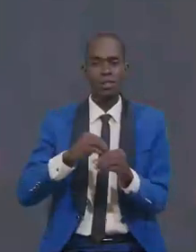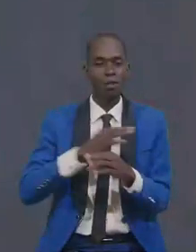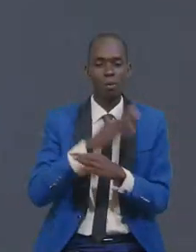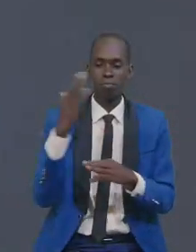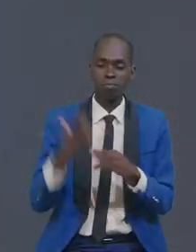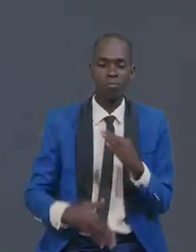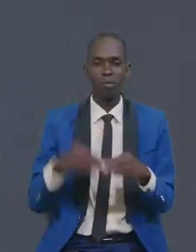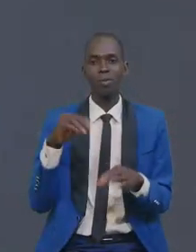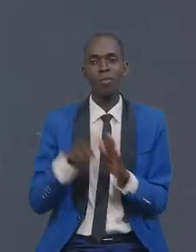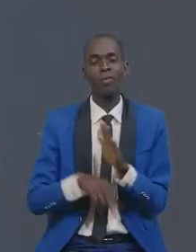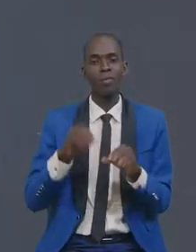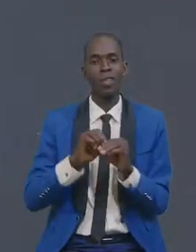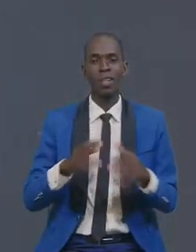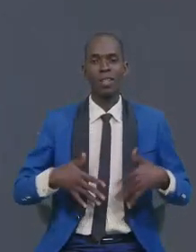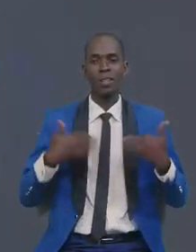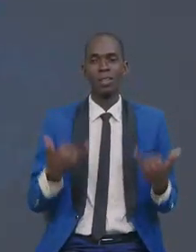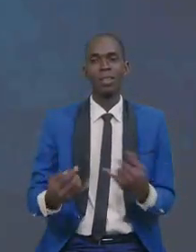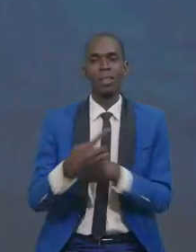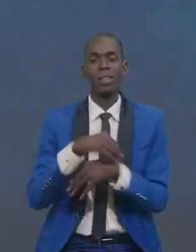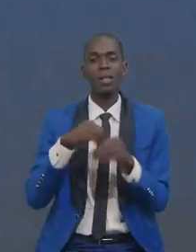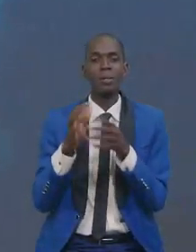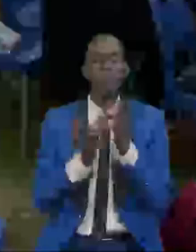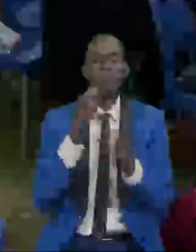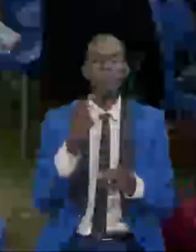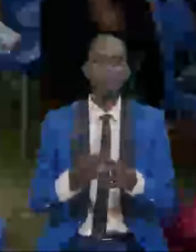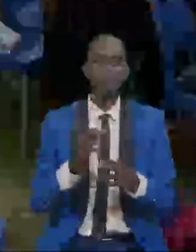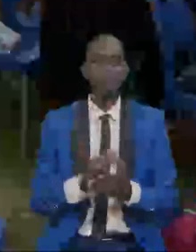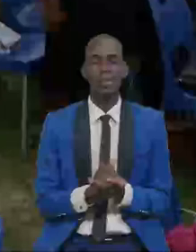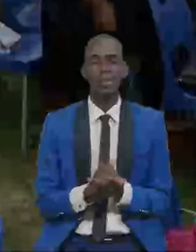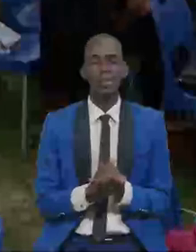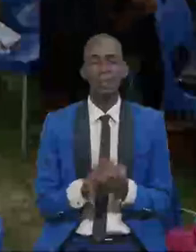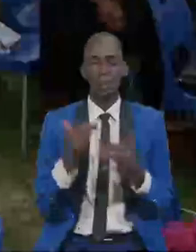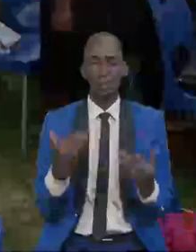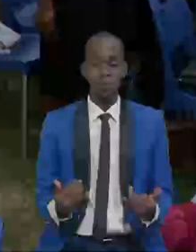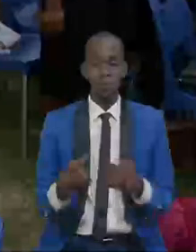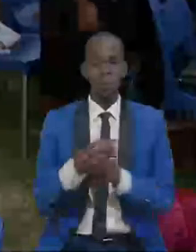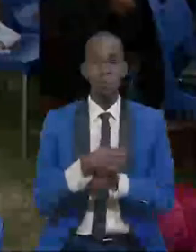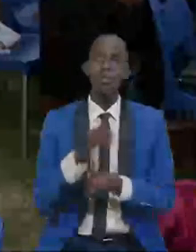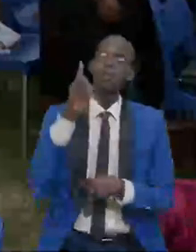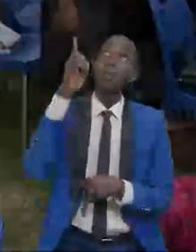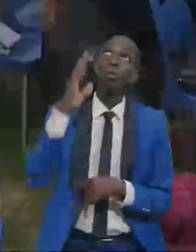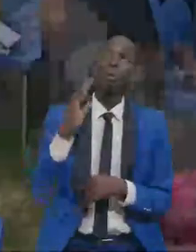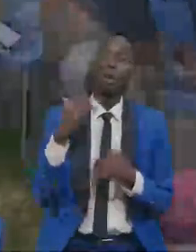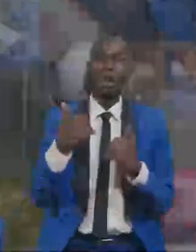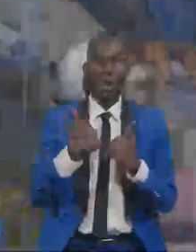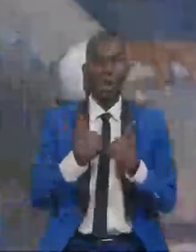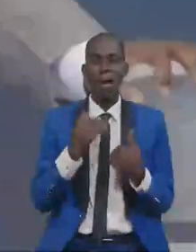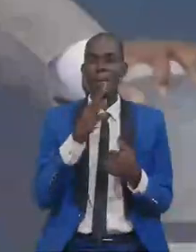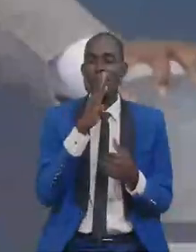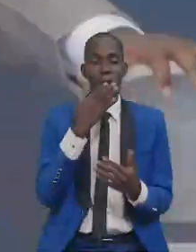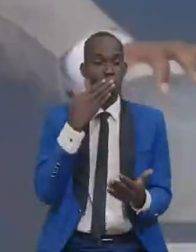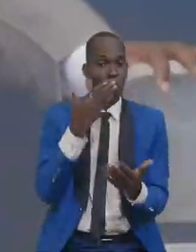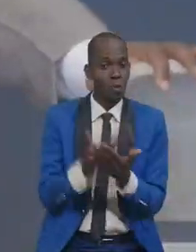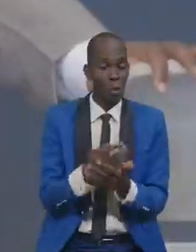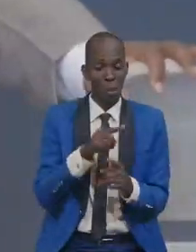tous dans votre vie au complet au nom de Jésus aujourd'hui. Dieu